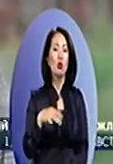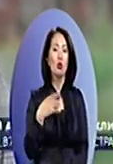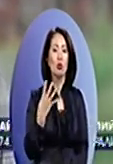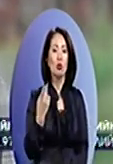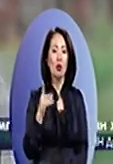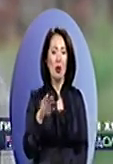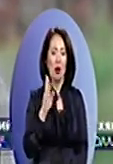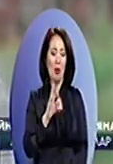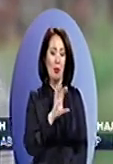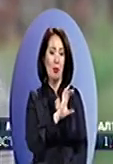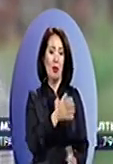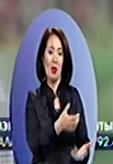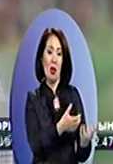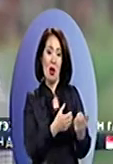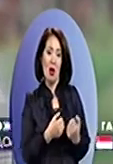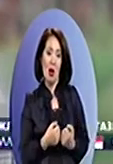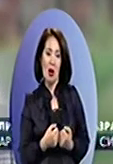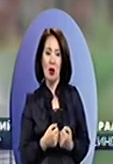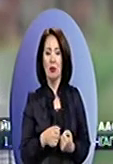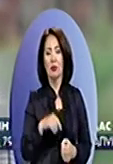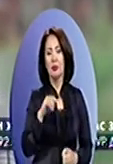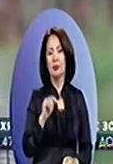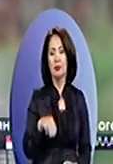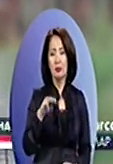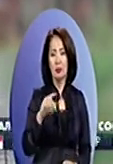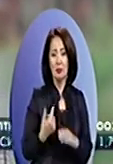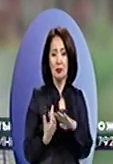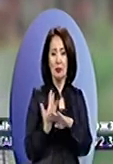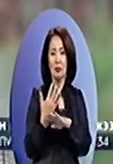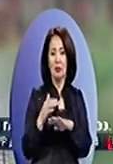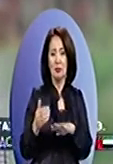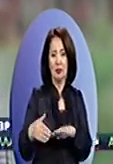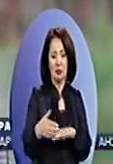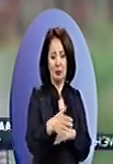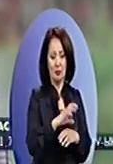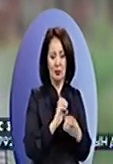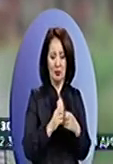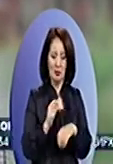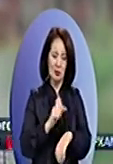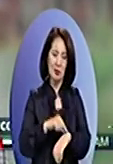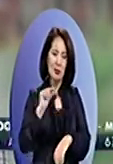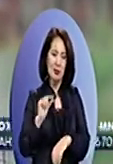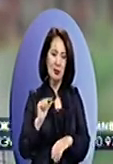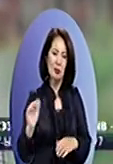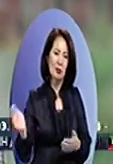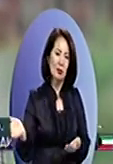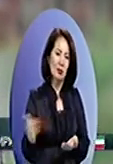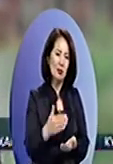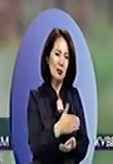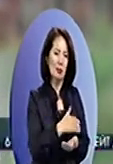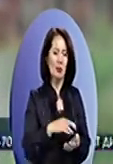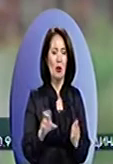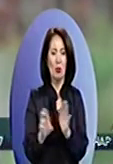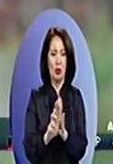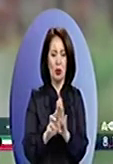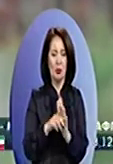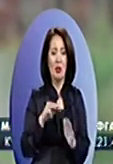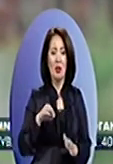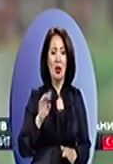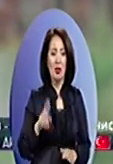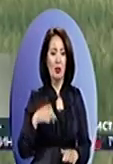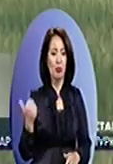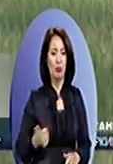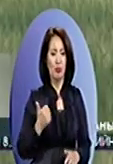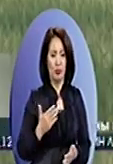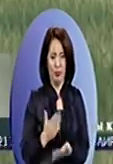авч тодорхой хэмжээнд бол одоо энэ тариа уралтыг хийхэд бол богино хугацаанд хураах ийм боломж нь бол техникийн хувьд бол